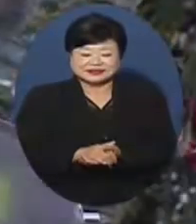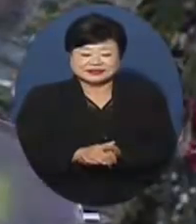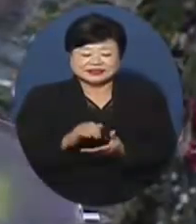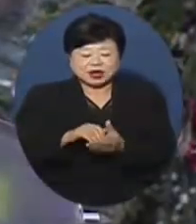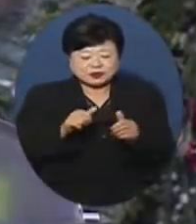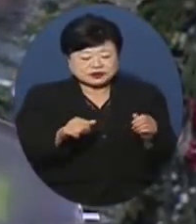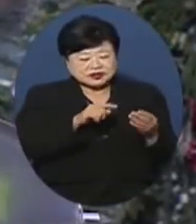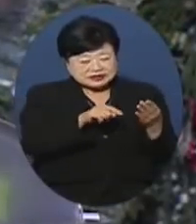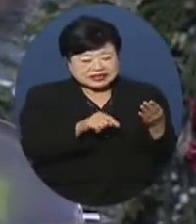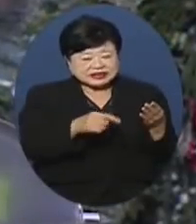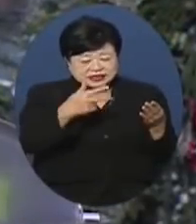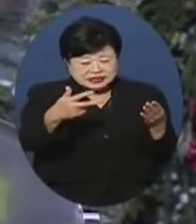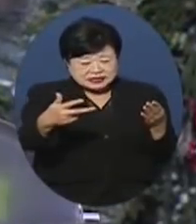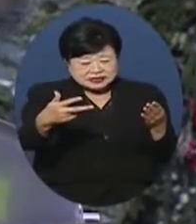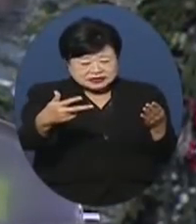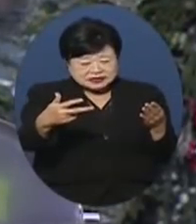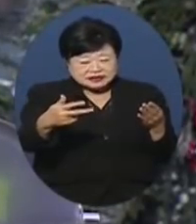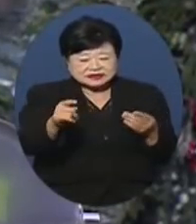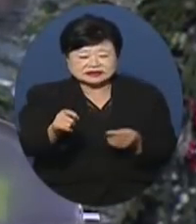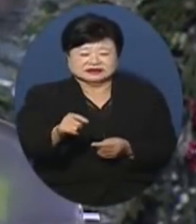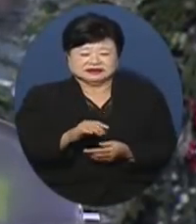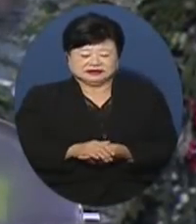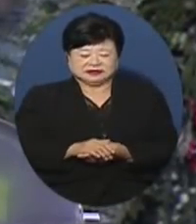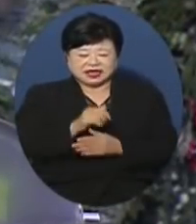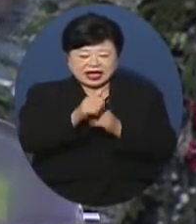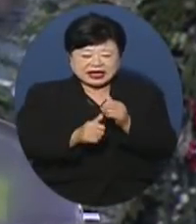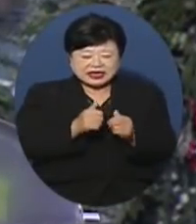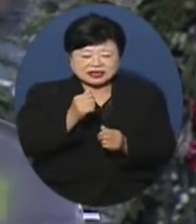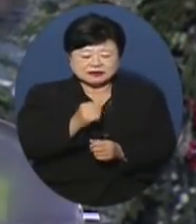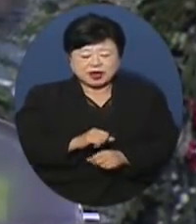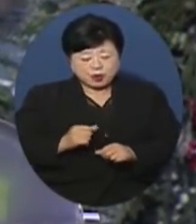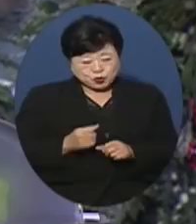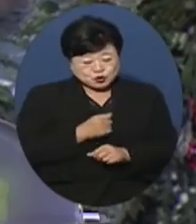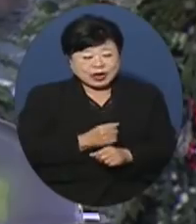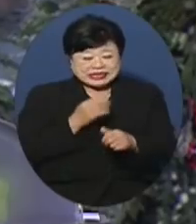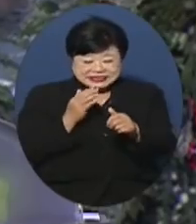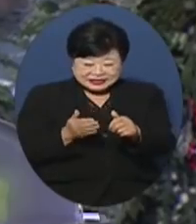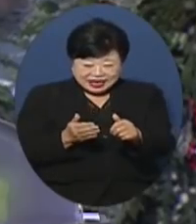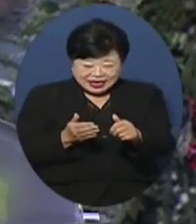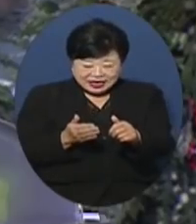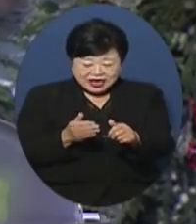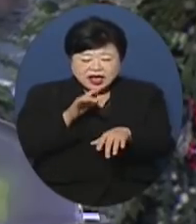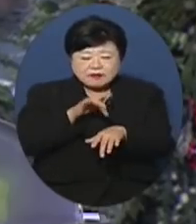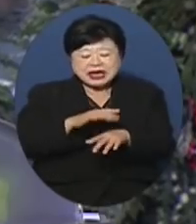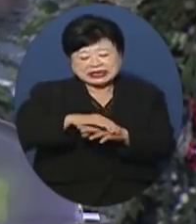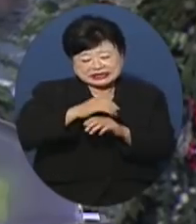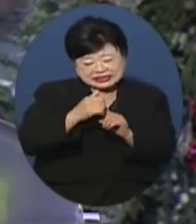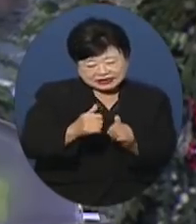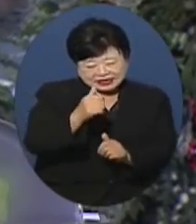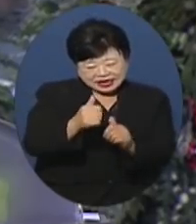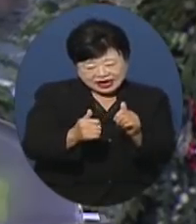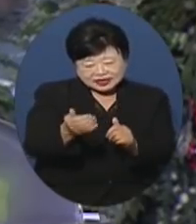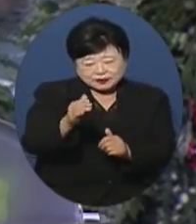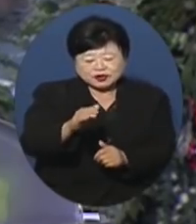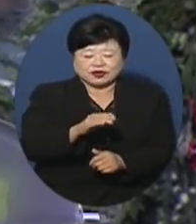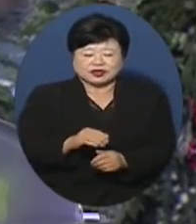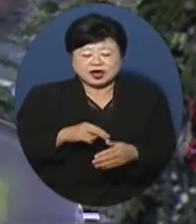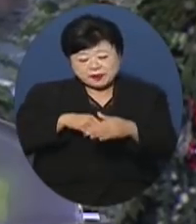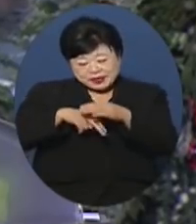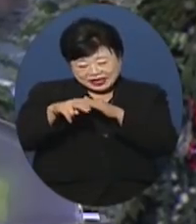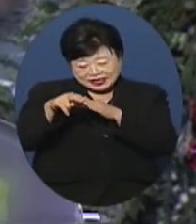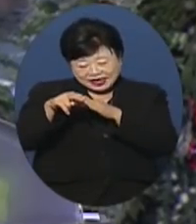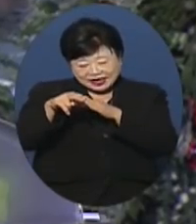야고보서 4장 7절에 그런즉 너희는 하나님께 복종할지어다 마귀를 대적하라 그리하면